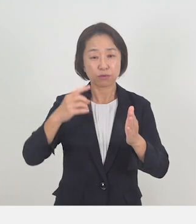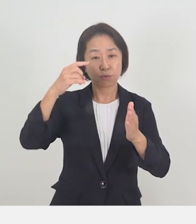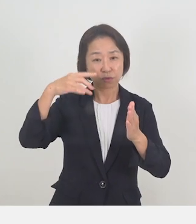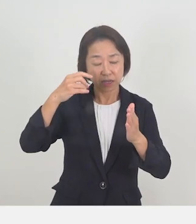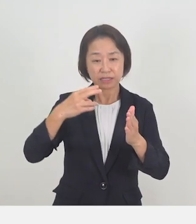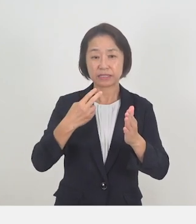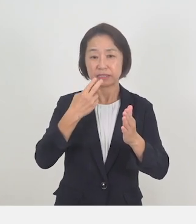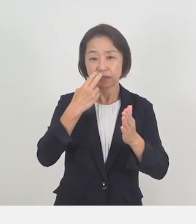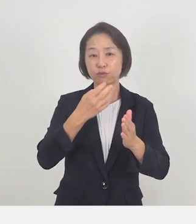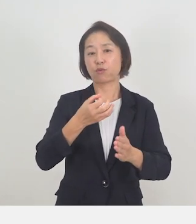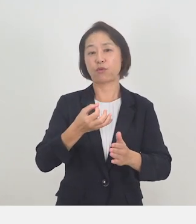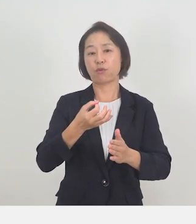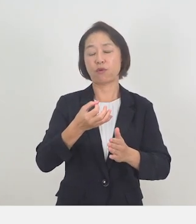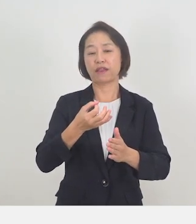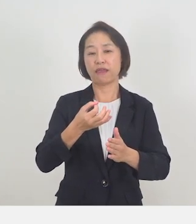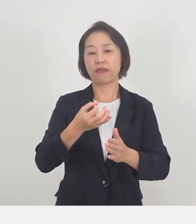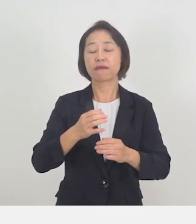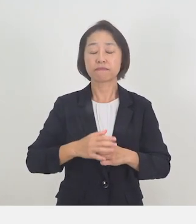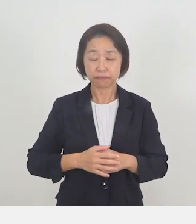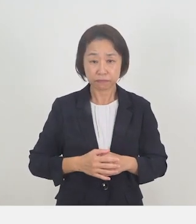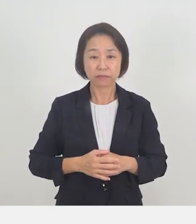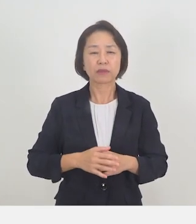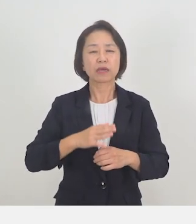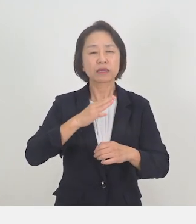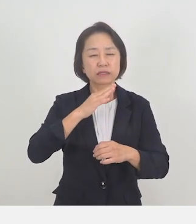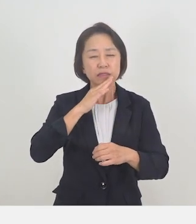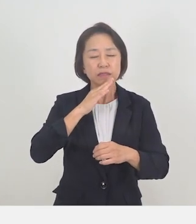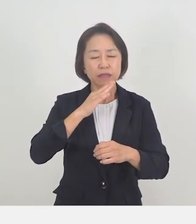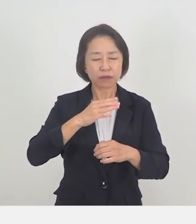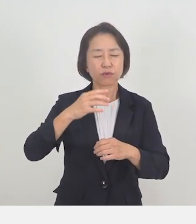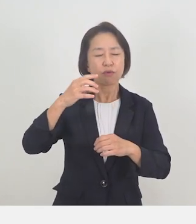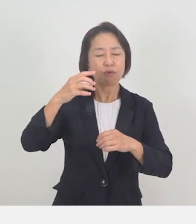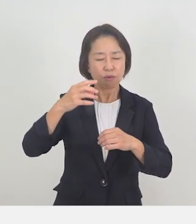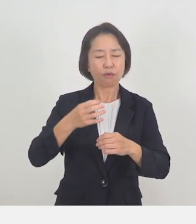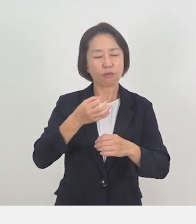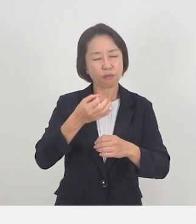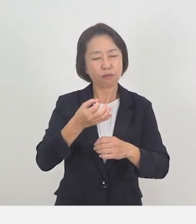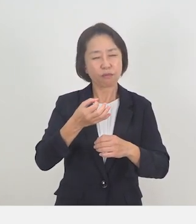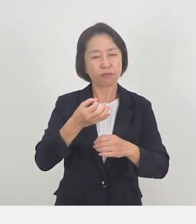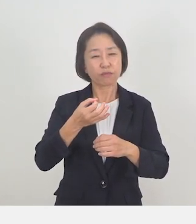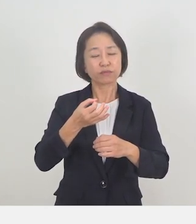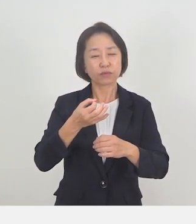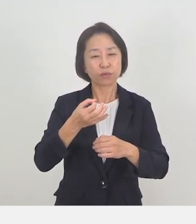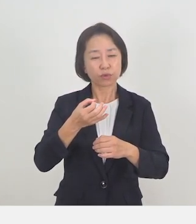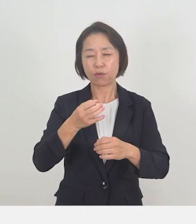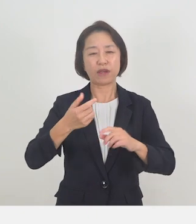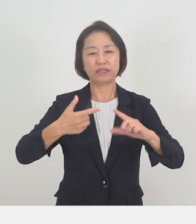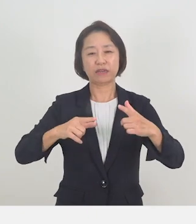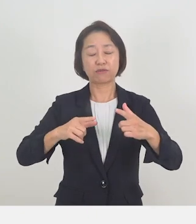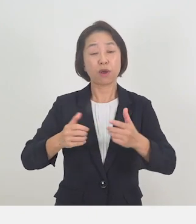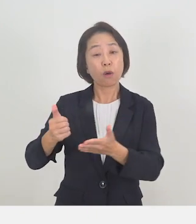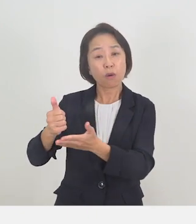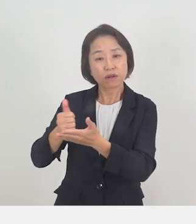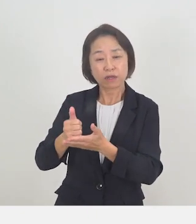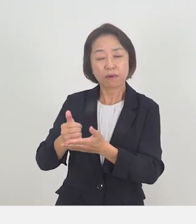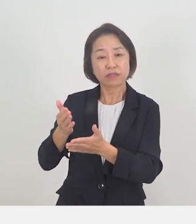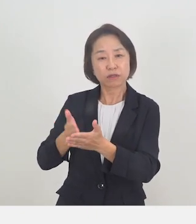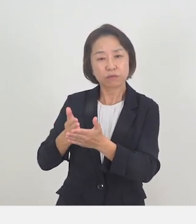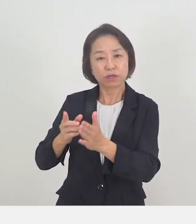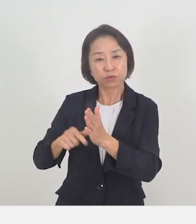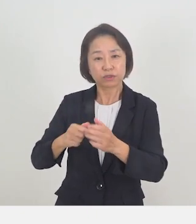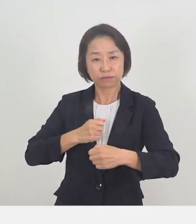示すものです実際の高熱費とは異なりますのでお客様への伝え方には注意が必要